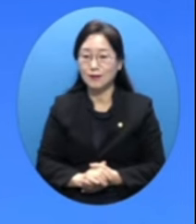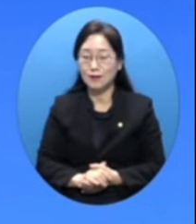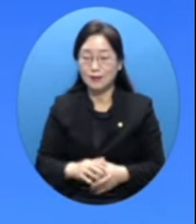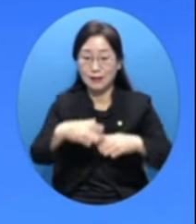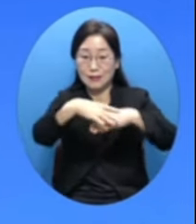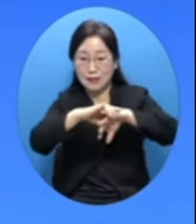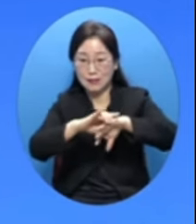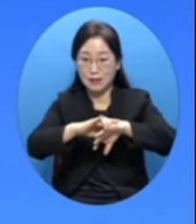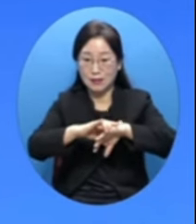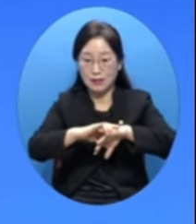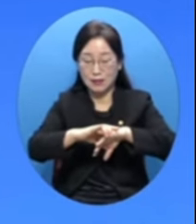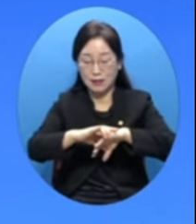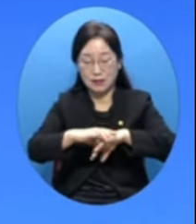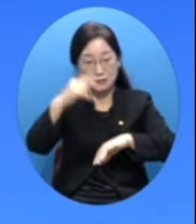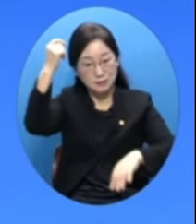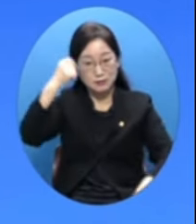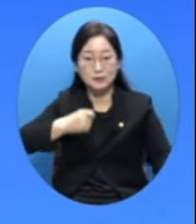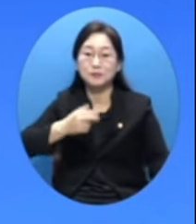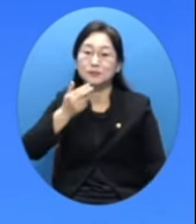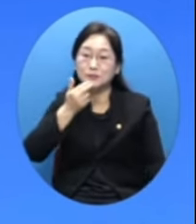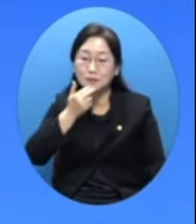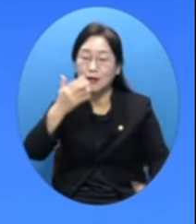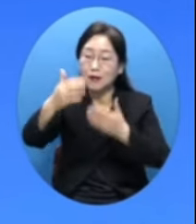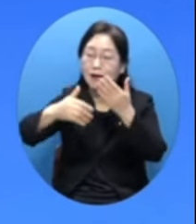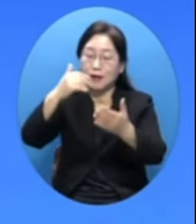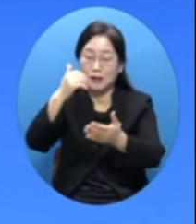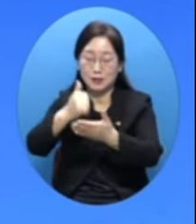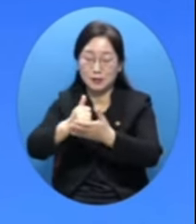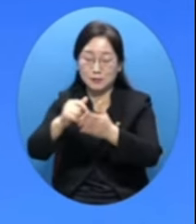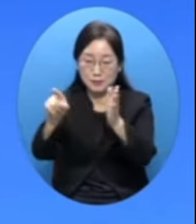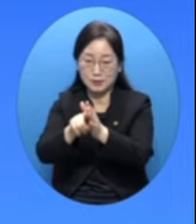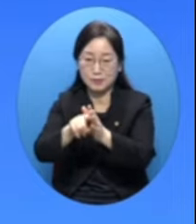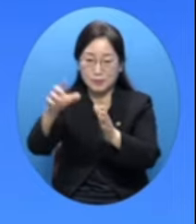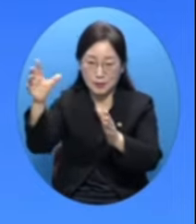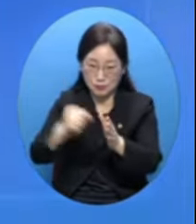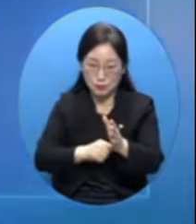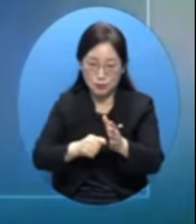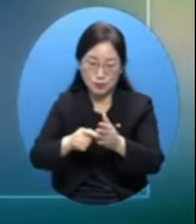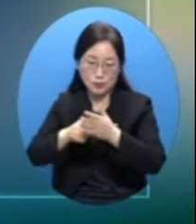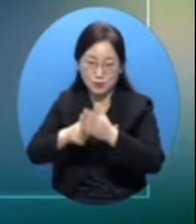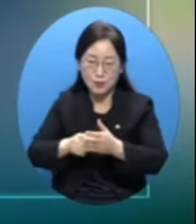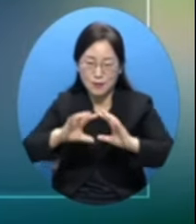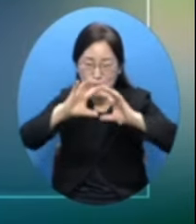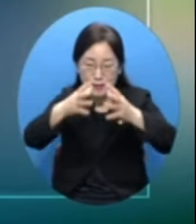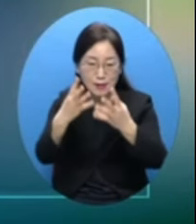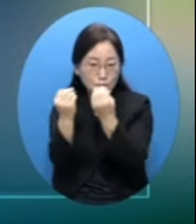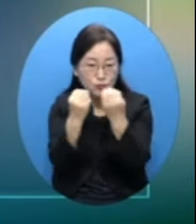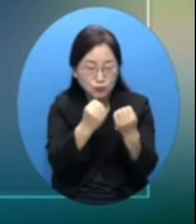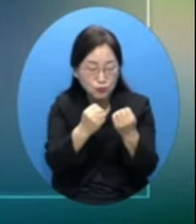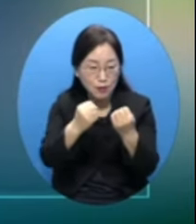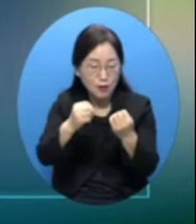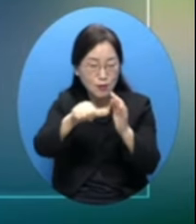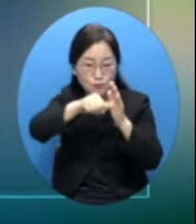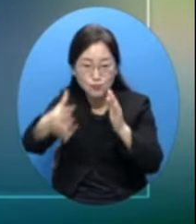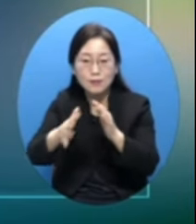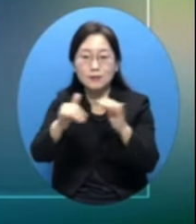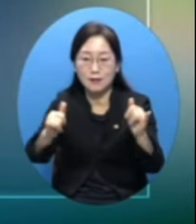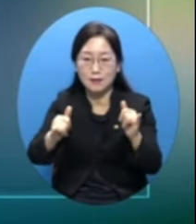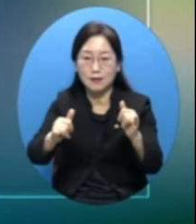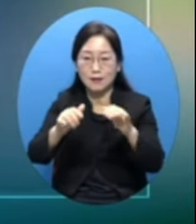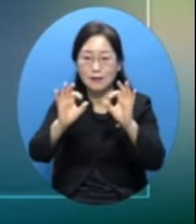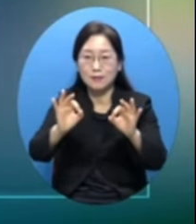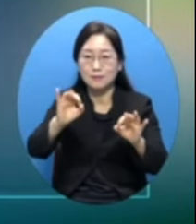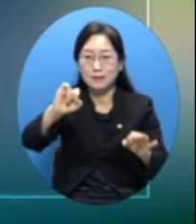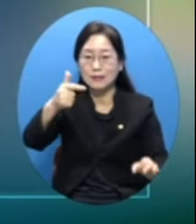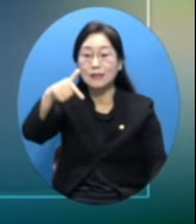장애를 장애로 보지 아니하고 하나님의 눈으로 바라보고 믿음으로 극복해서 세계적인 수학자가 된 김인강 교수님이